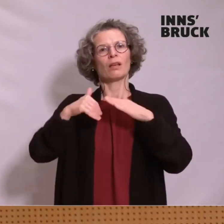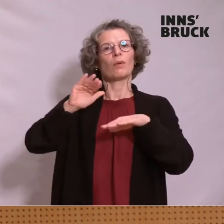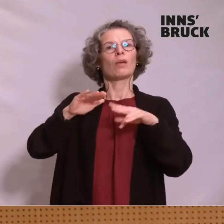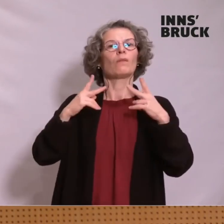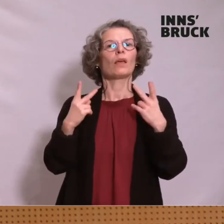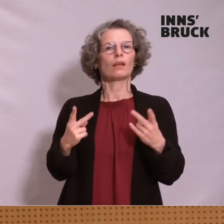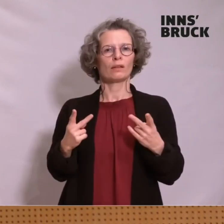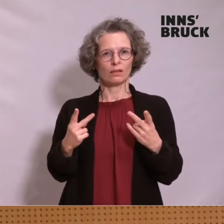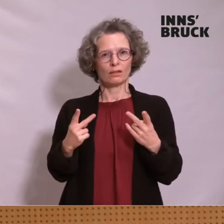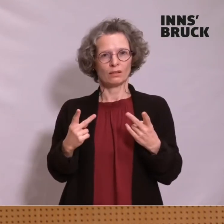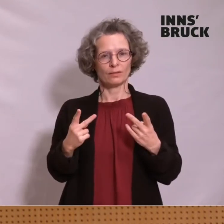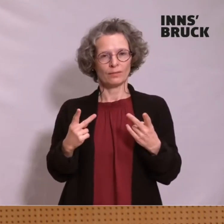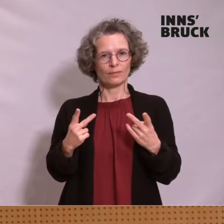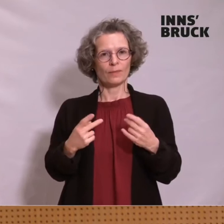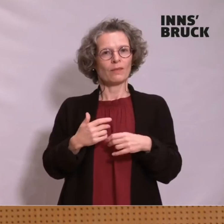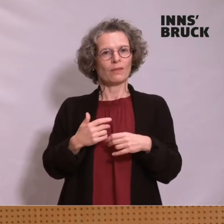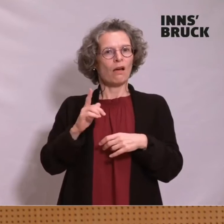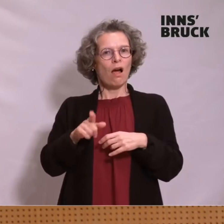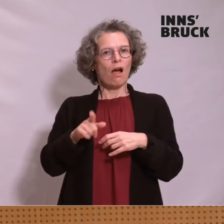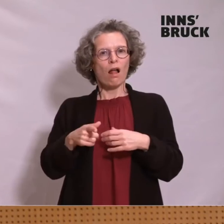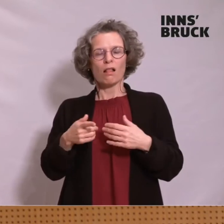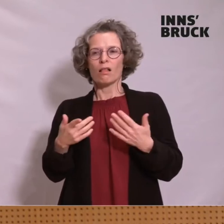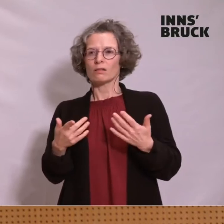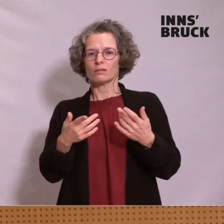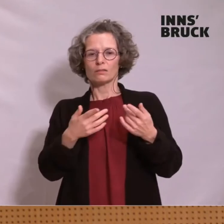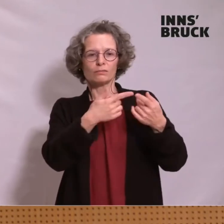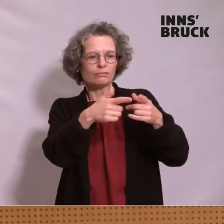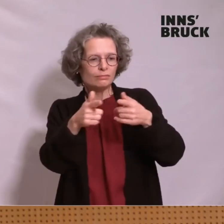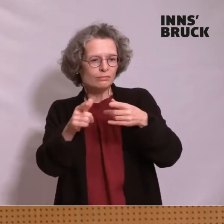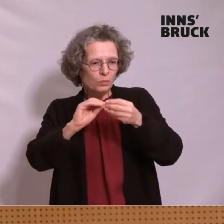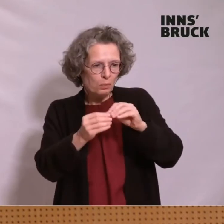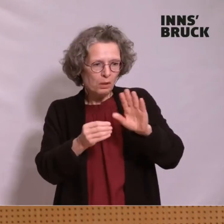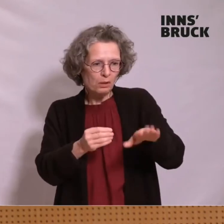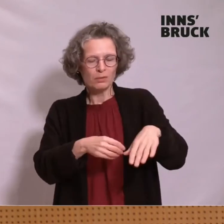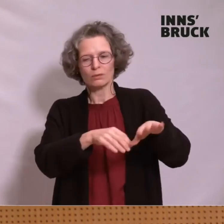wäre als so manch andere Problemstellung.